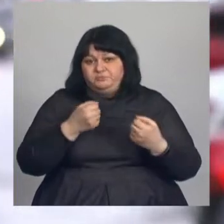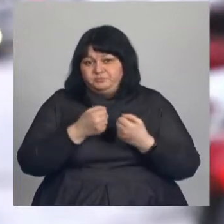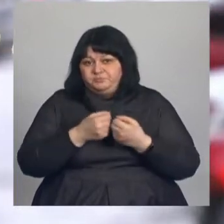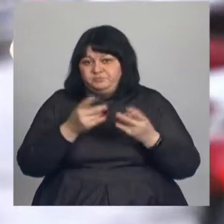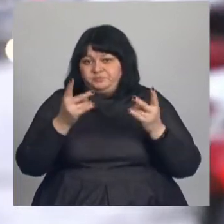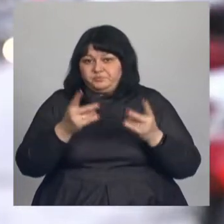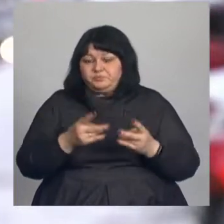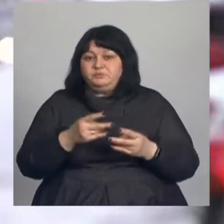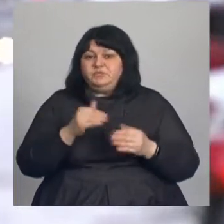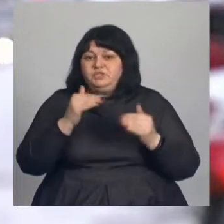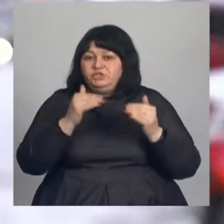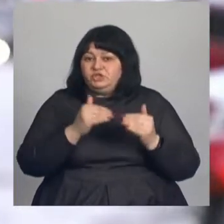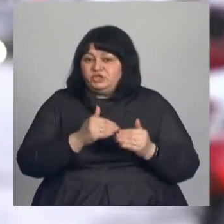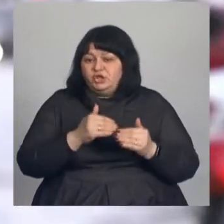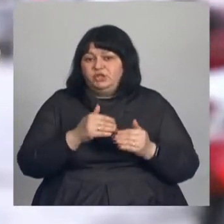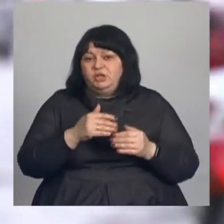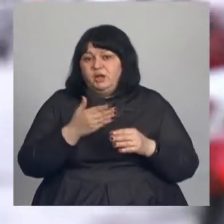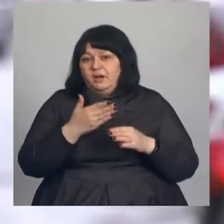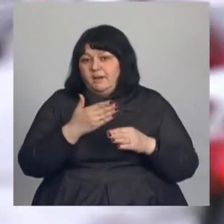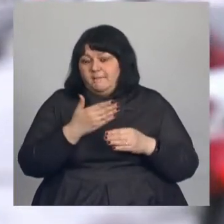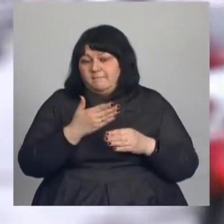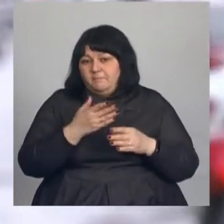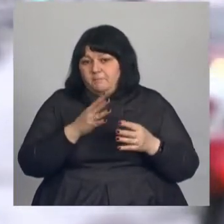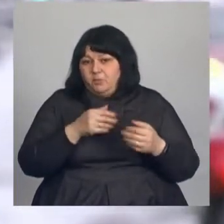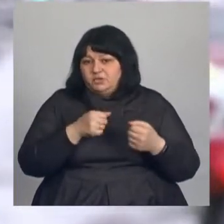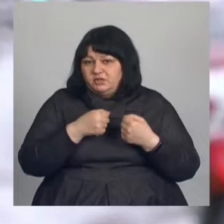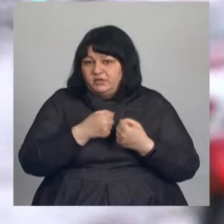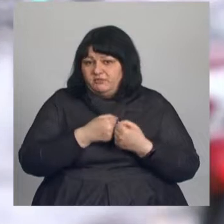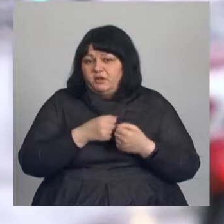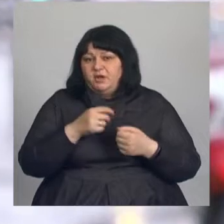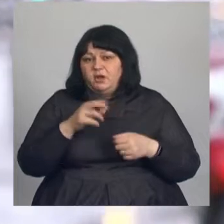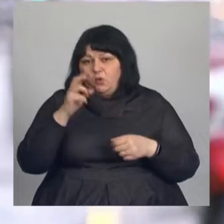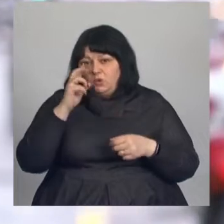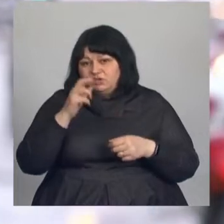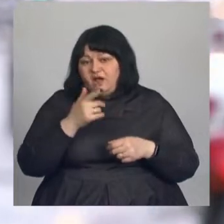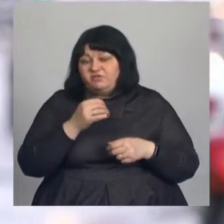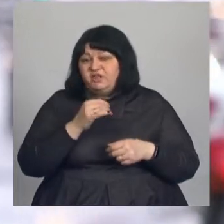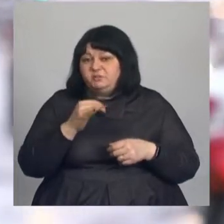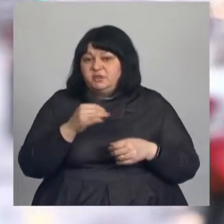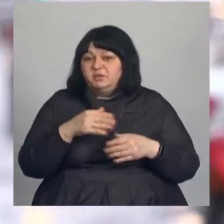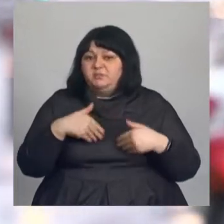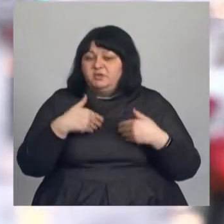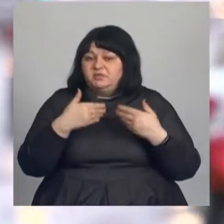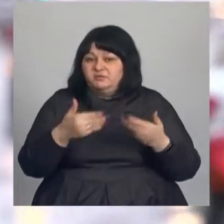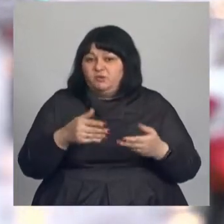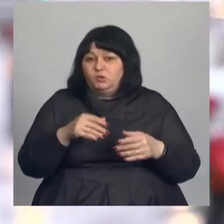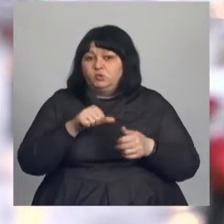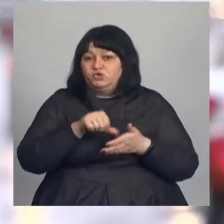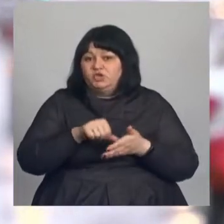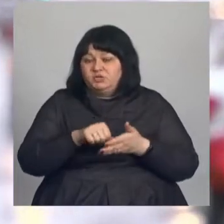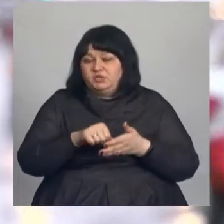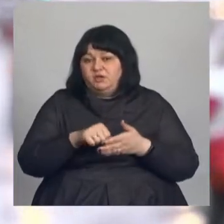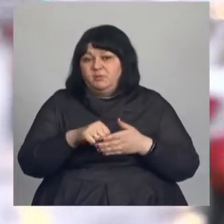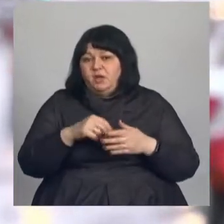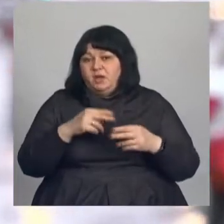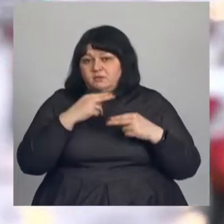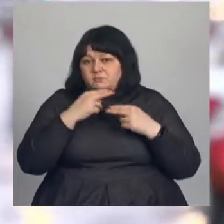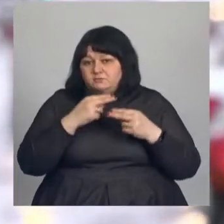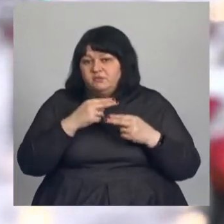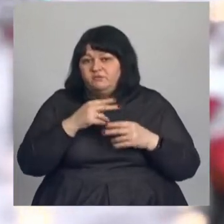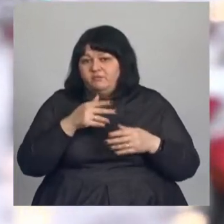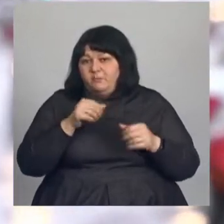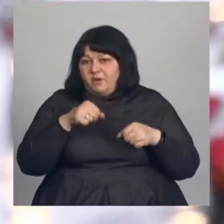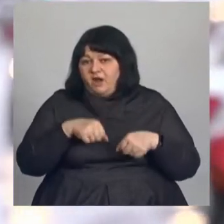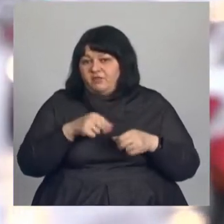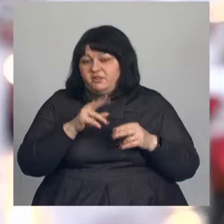происшествий, снижения уровня тяжести последствий автоаварий, сотрудники госавтоинспекции призывают участников дорожного движения к неукоснительному соблюдению требований